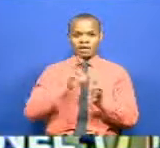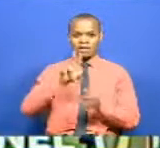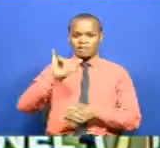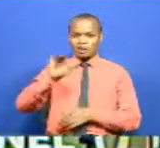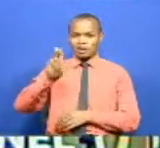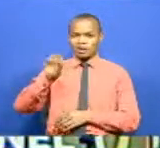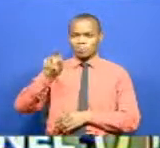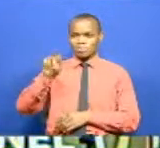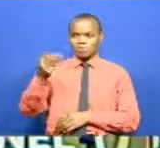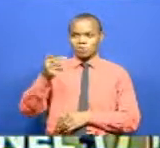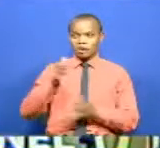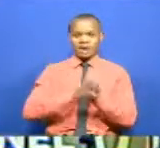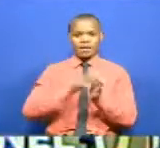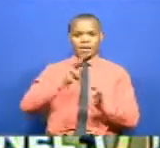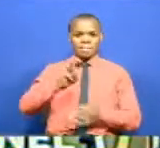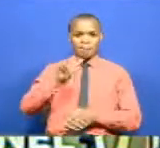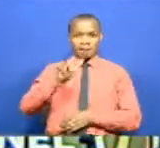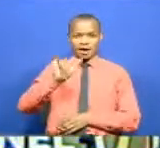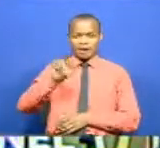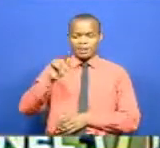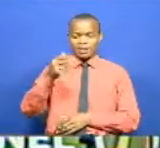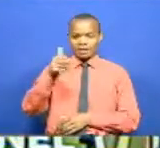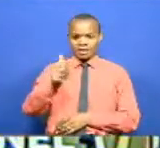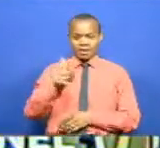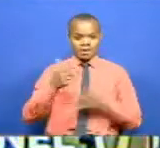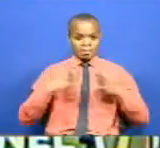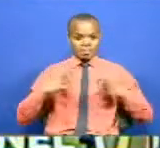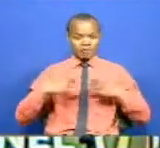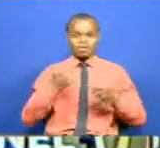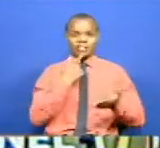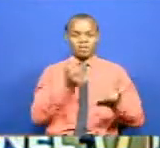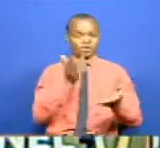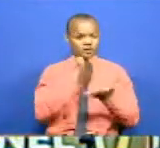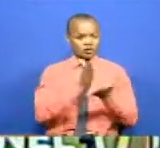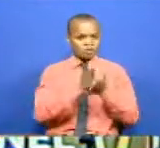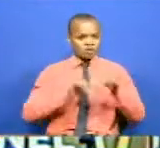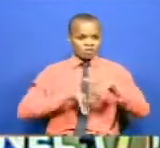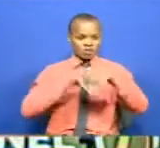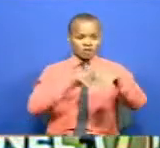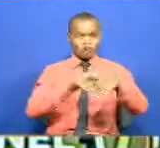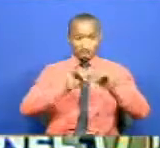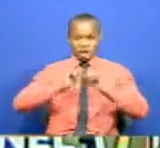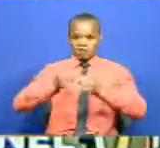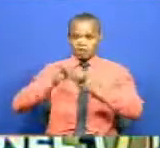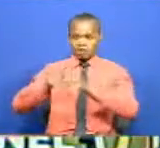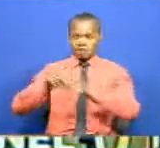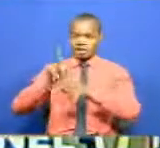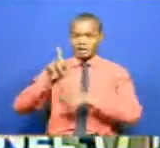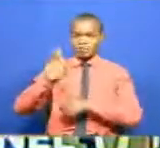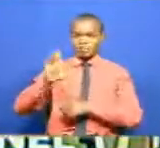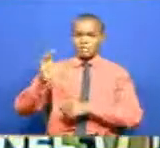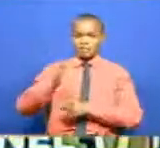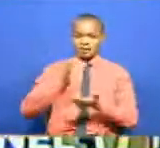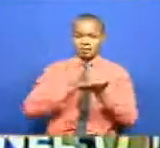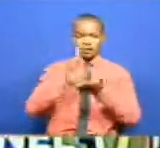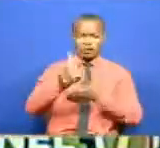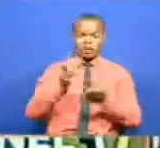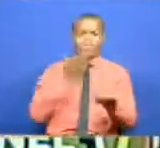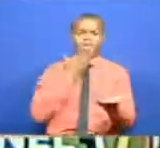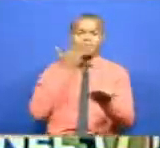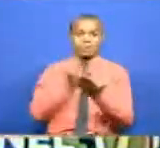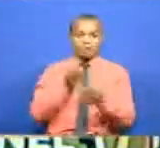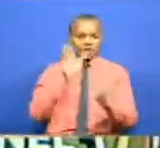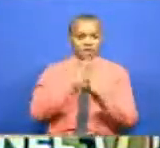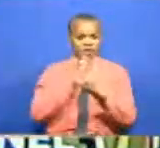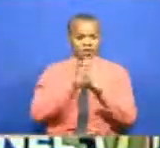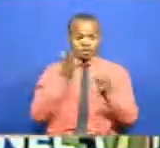Mweni. Hayo mtazamaji ni baadhi ya watu tu ambao wanasema kwamba wanazidi kufuatilia taarifa za KBC Channel 1. Tunashukuru sana kwamba umeweza